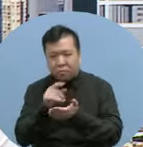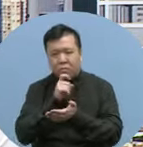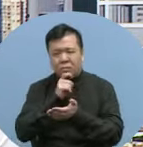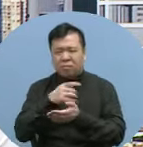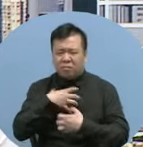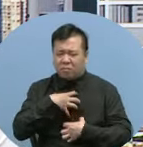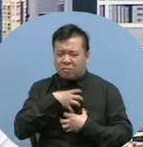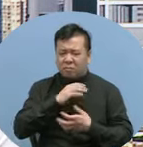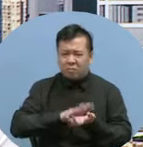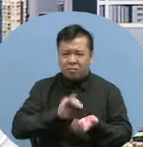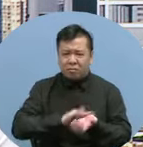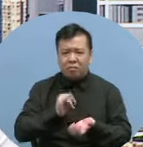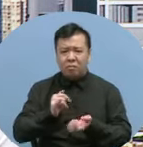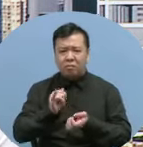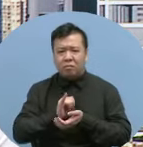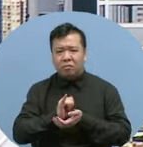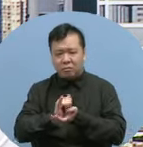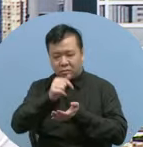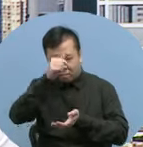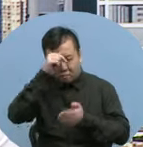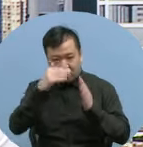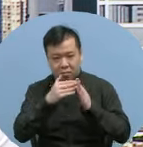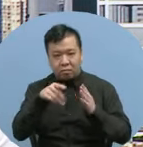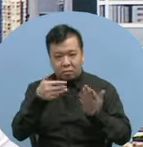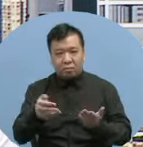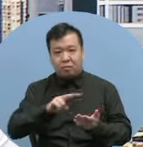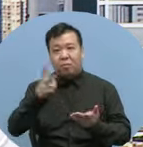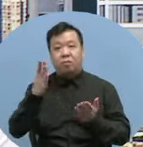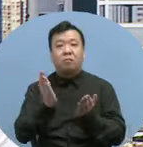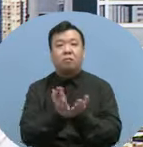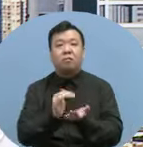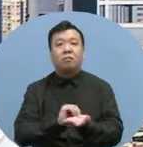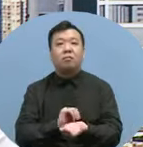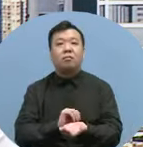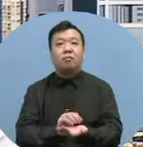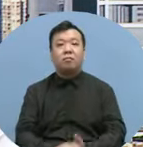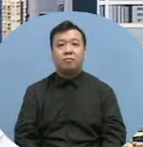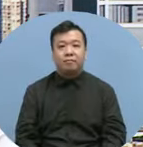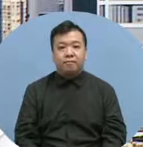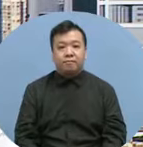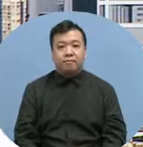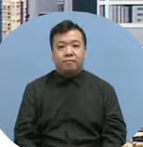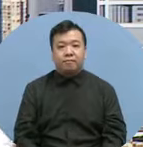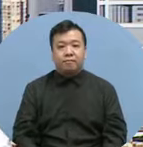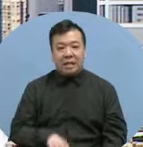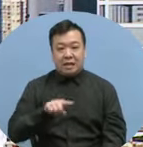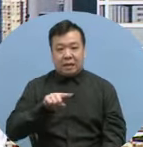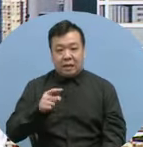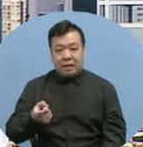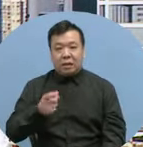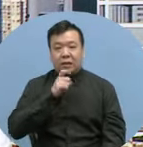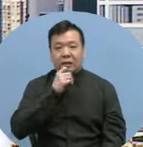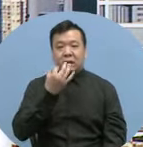唔舒服啦，就係送咗入醫院。咁而家都係確診個案嘅。咁另外咧就係